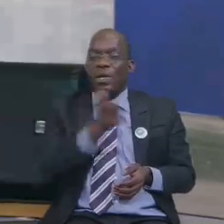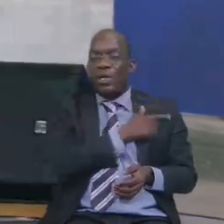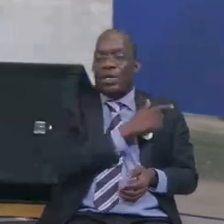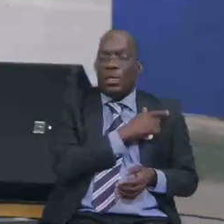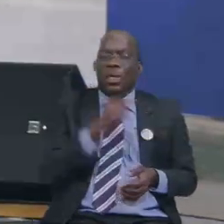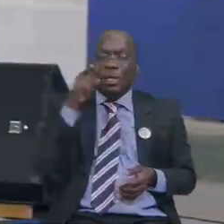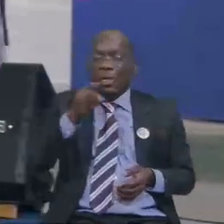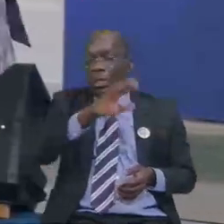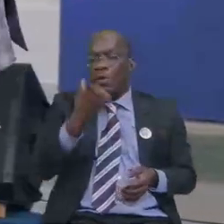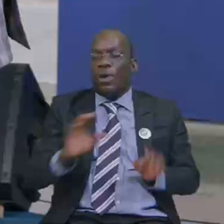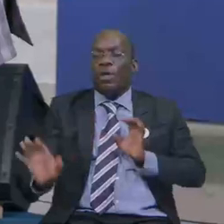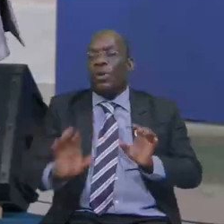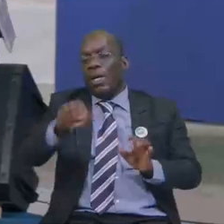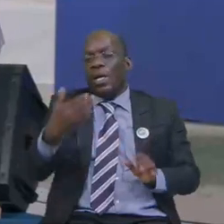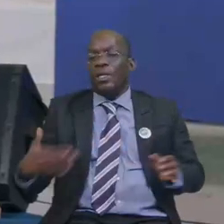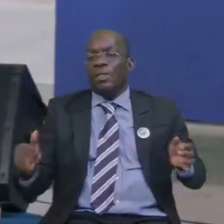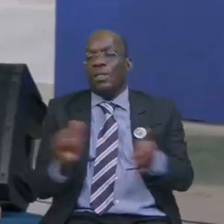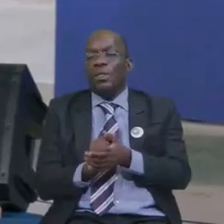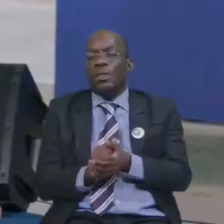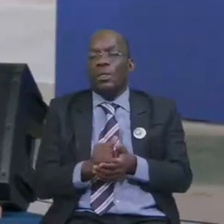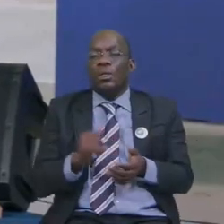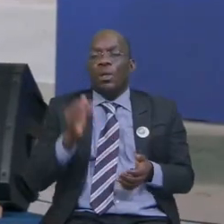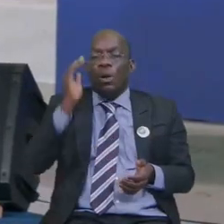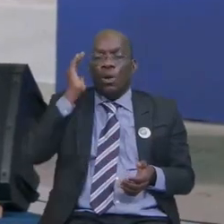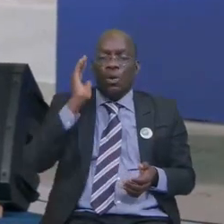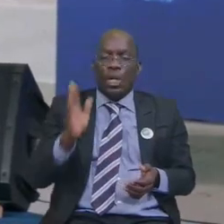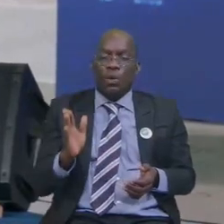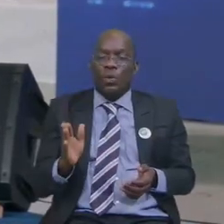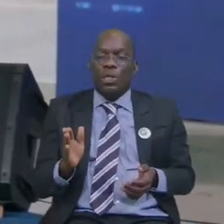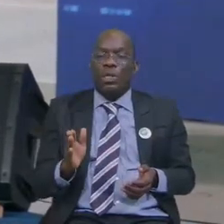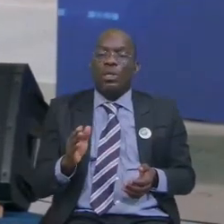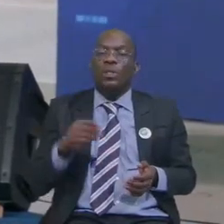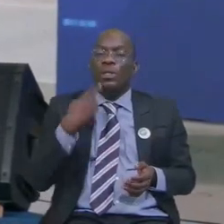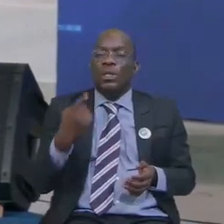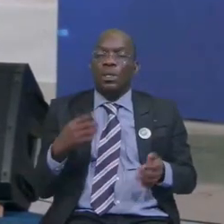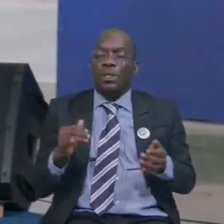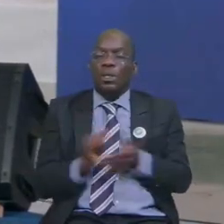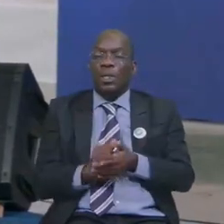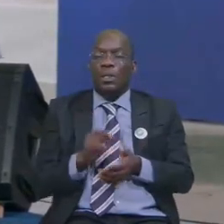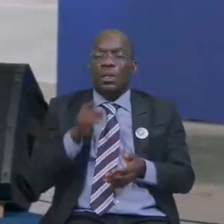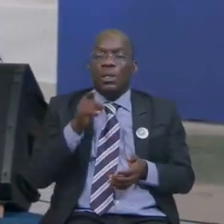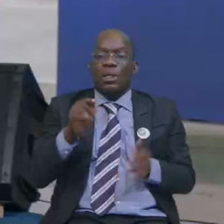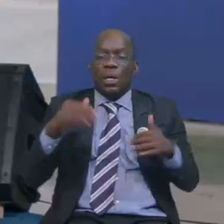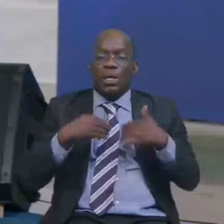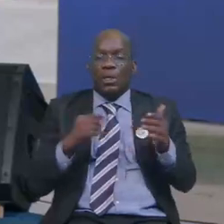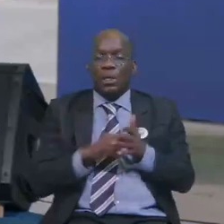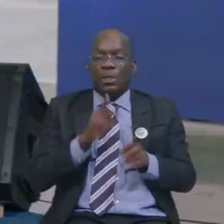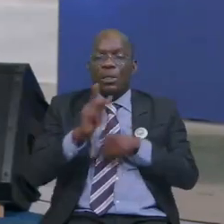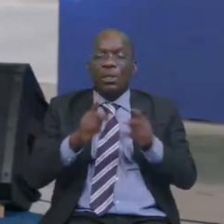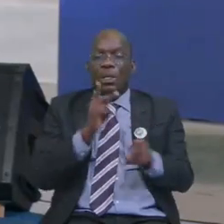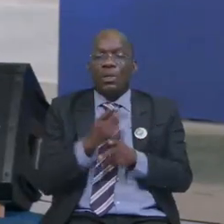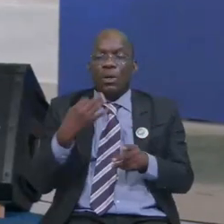il ne fait rien pour dire la son temps de sagesse en temps de folie